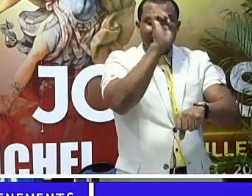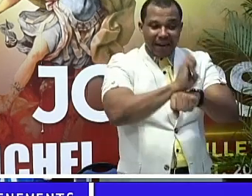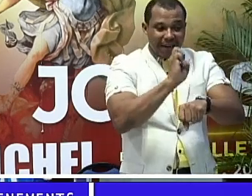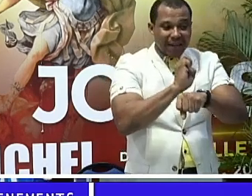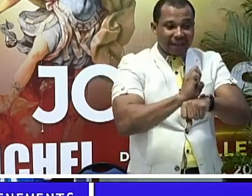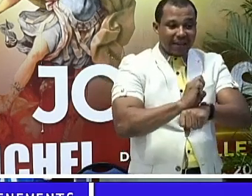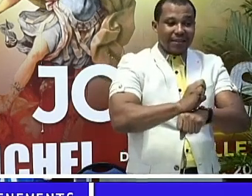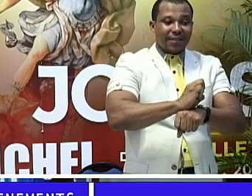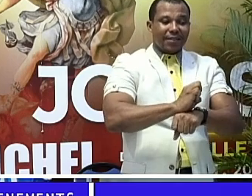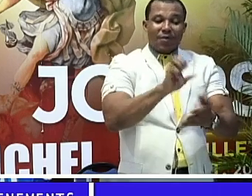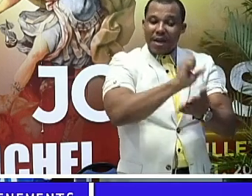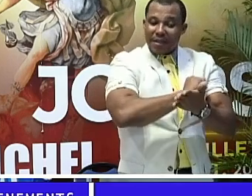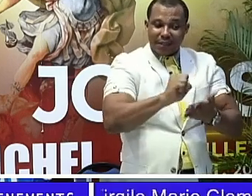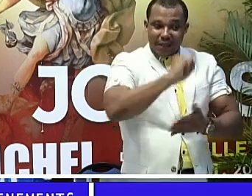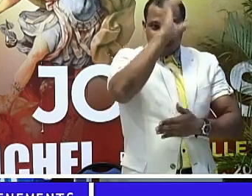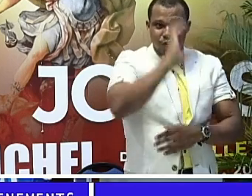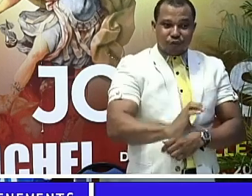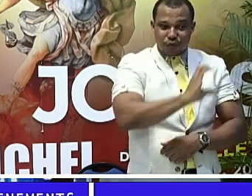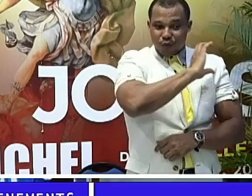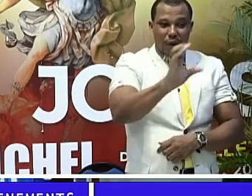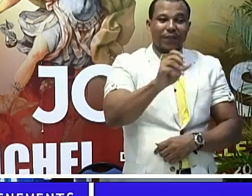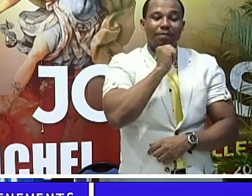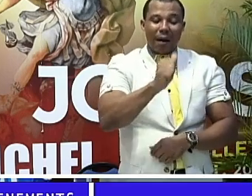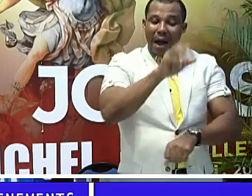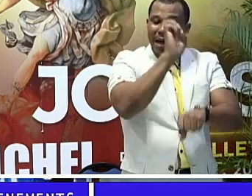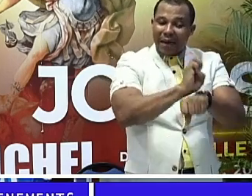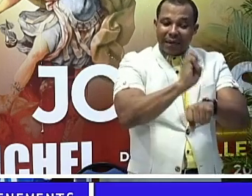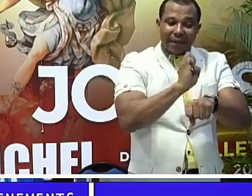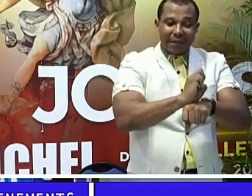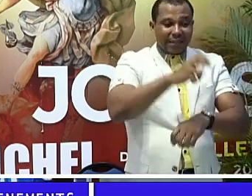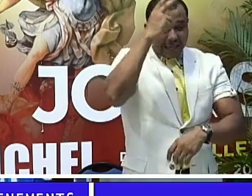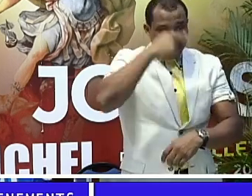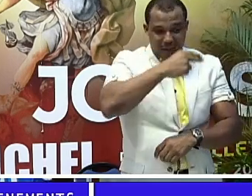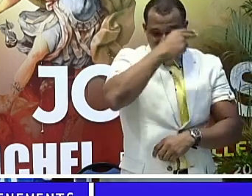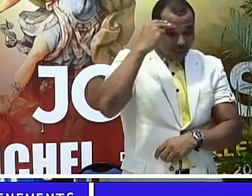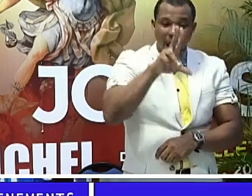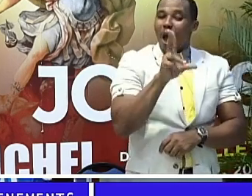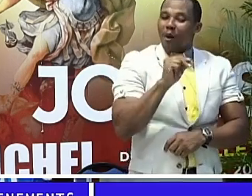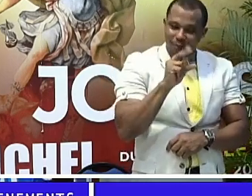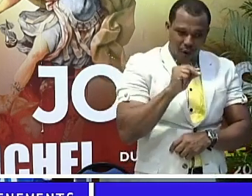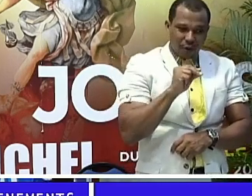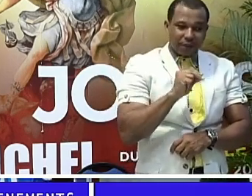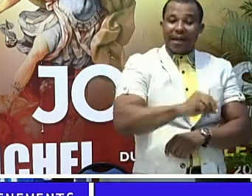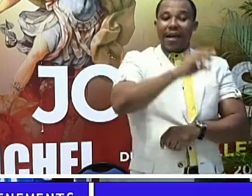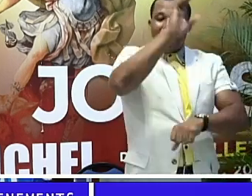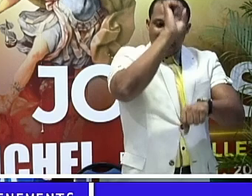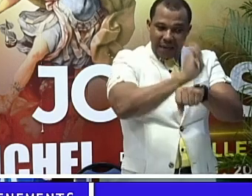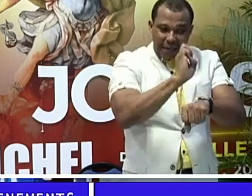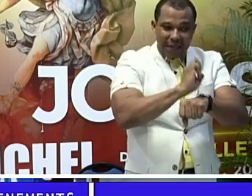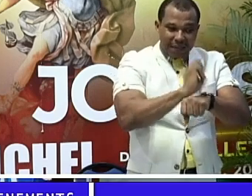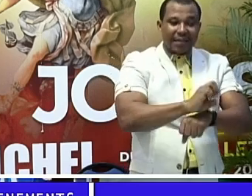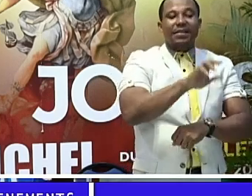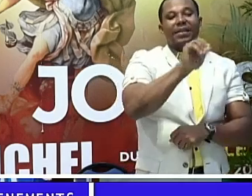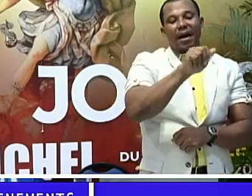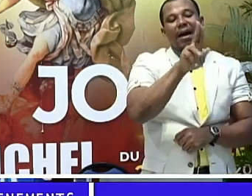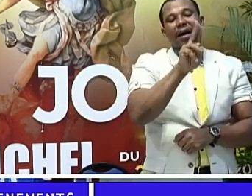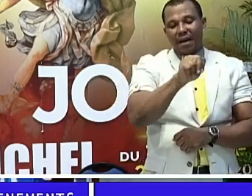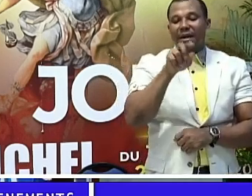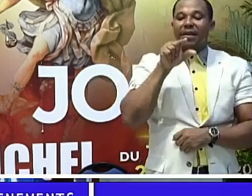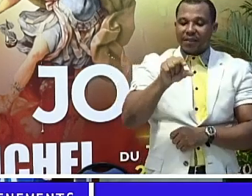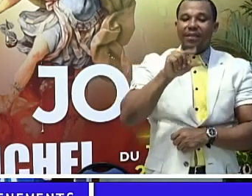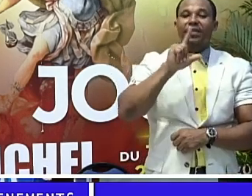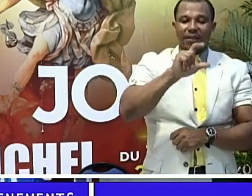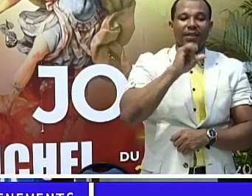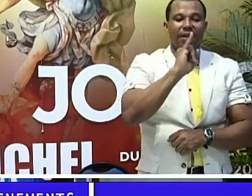l'hôpital Sainte-Croix et autres, c'est pas l'église catholique apostolique romaine nié, c'est l'église anglicane qui fait. Même j'en tout gien